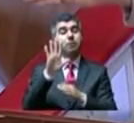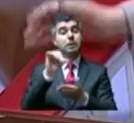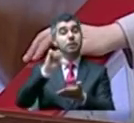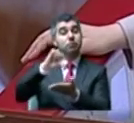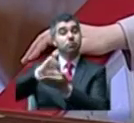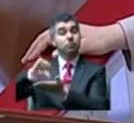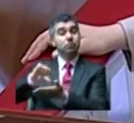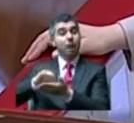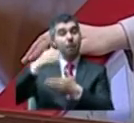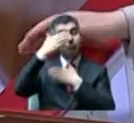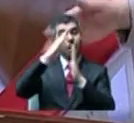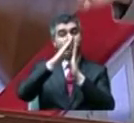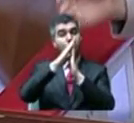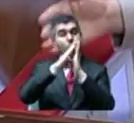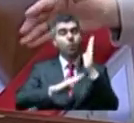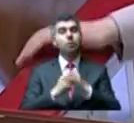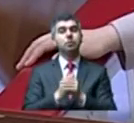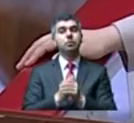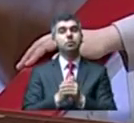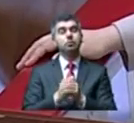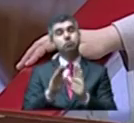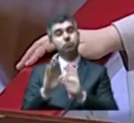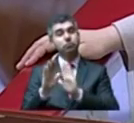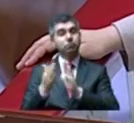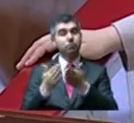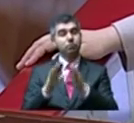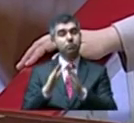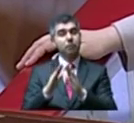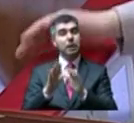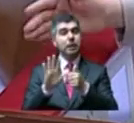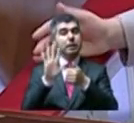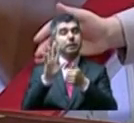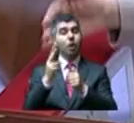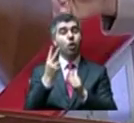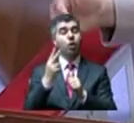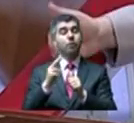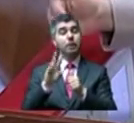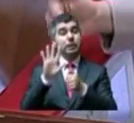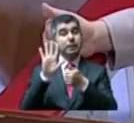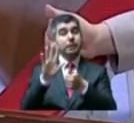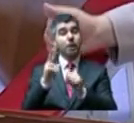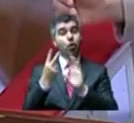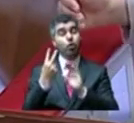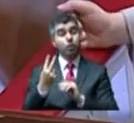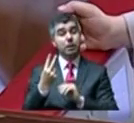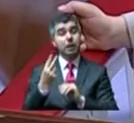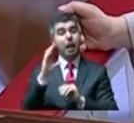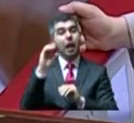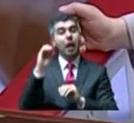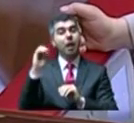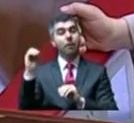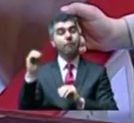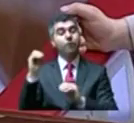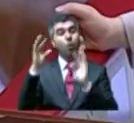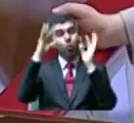الوطني 58 مركز بتقريبا 26 ألف باحث لاول مره يكون لدينا احصاء وطبعا عندما نقول